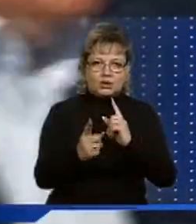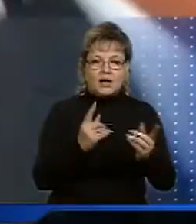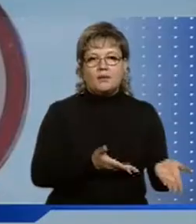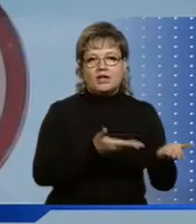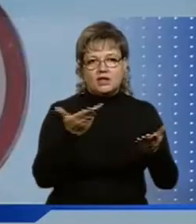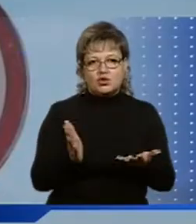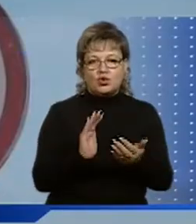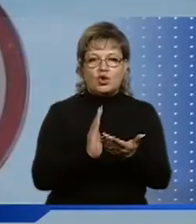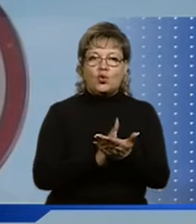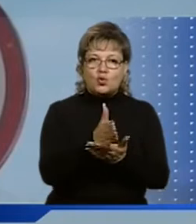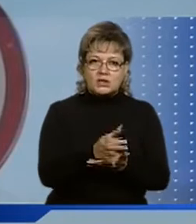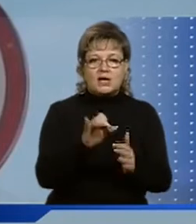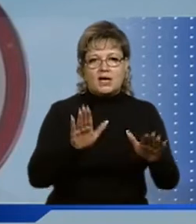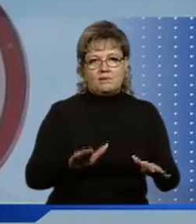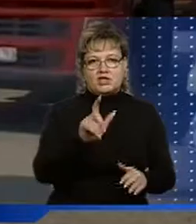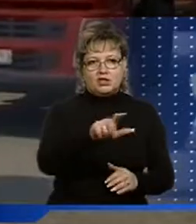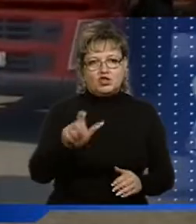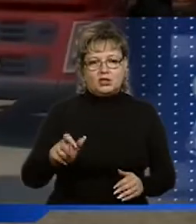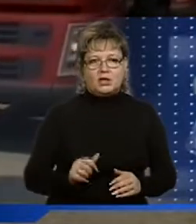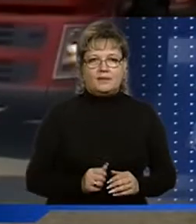совершают приглашенные гости и местные жители.